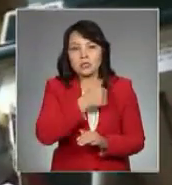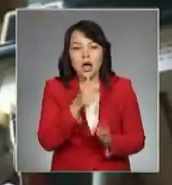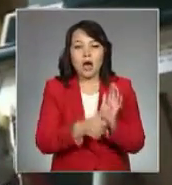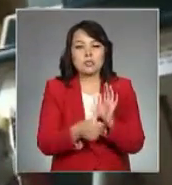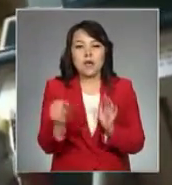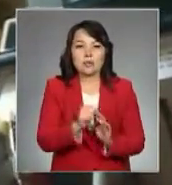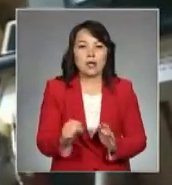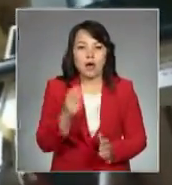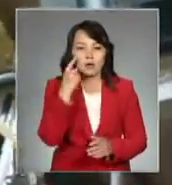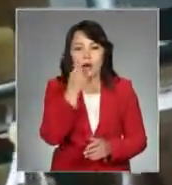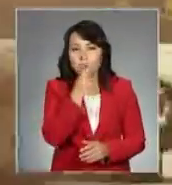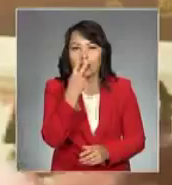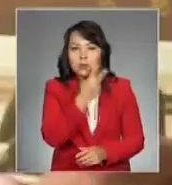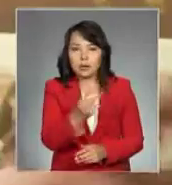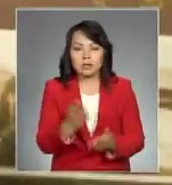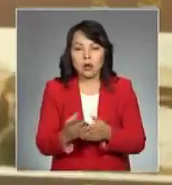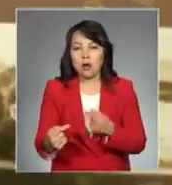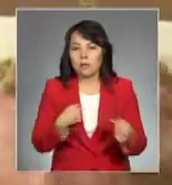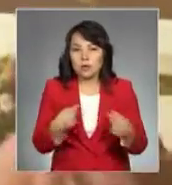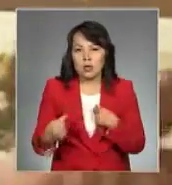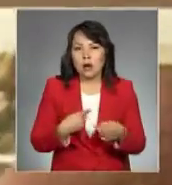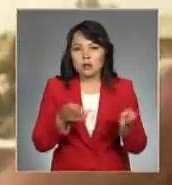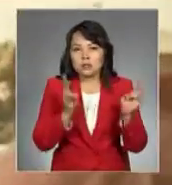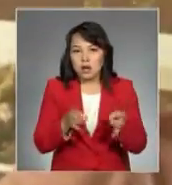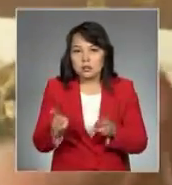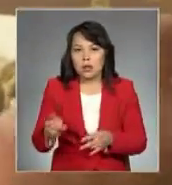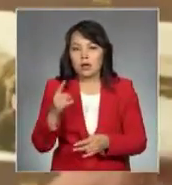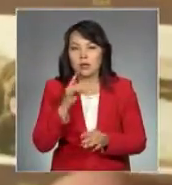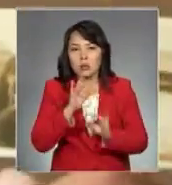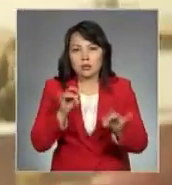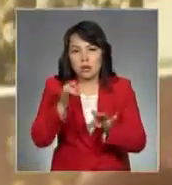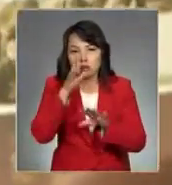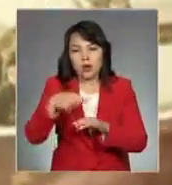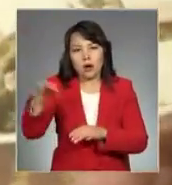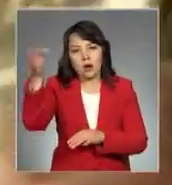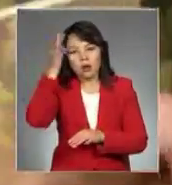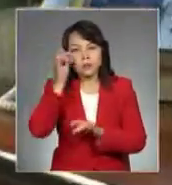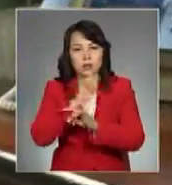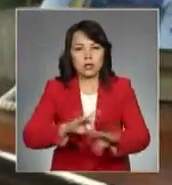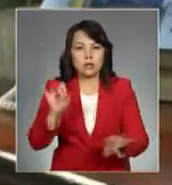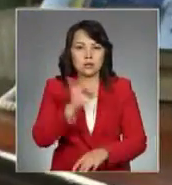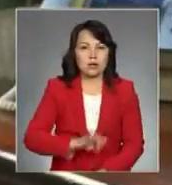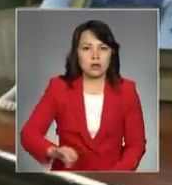тамызында өз көзіммен көрген сұмдықты сөзбен айтып жеткізу мүмкін емес, дейді ол.